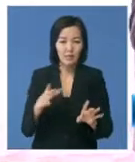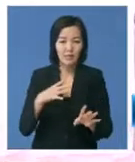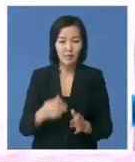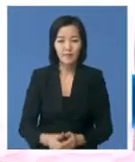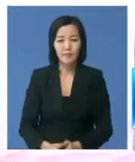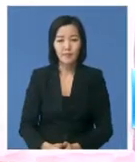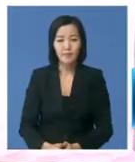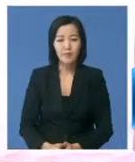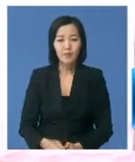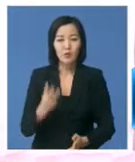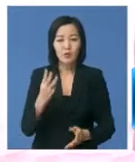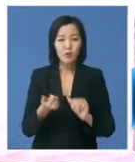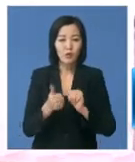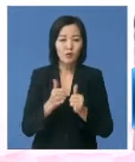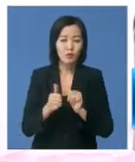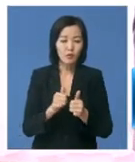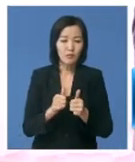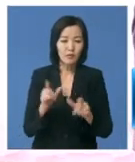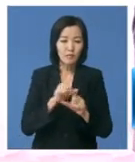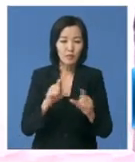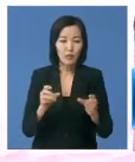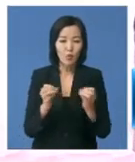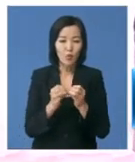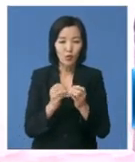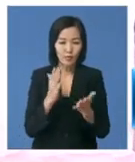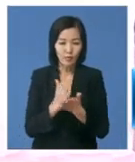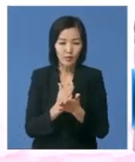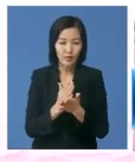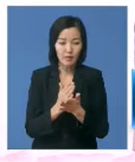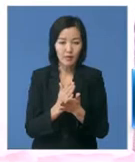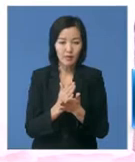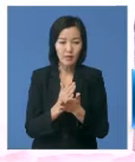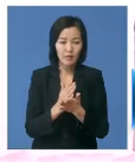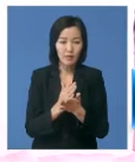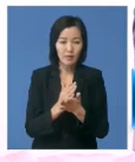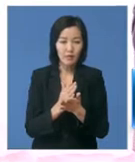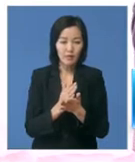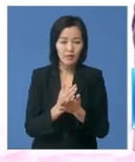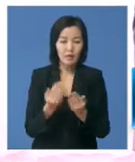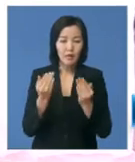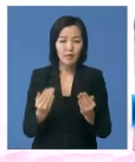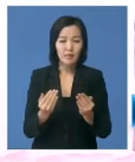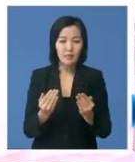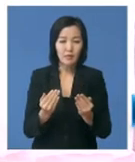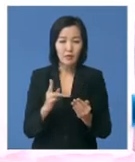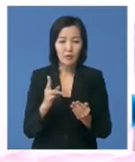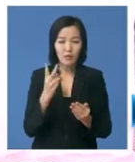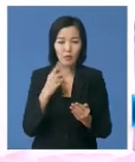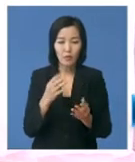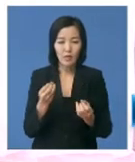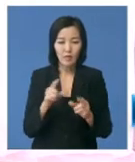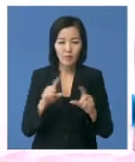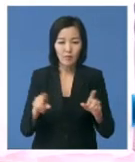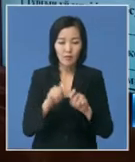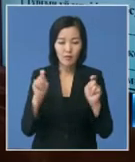Бүгінде шаусымды мектептерінің саны 10-ға жетті. Қаз күлі, күлі қайтып я. Қаз күлі ашылса, күлі мектеп ашылса, 9